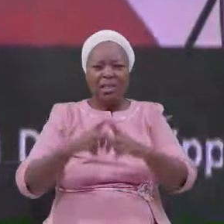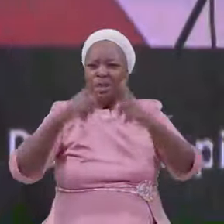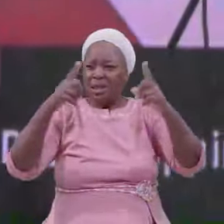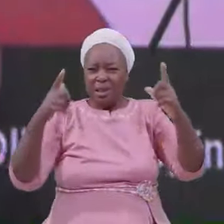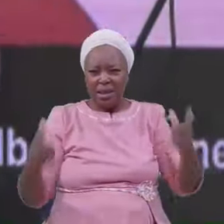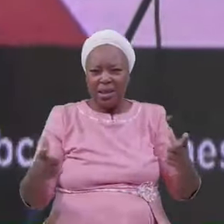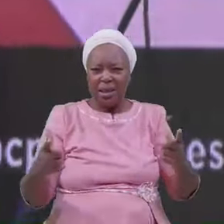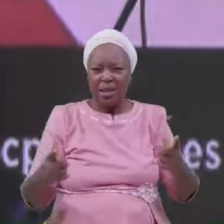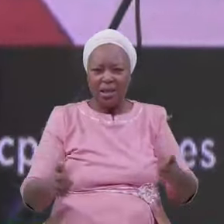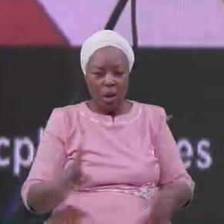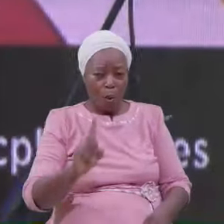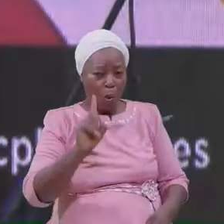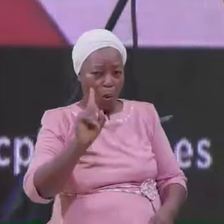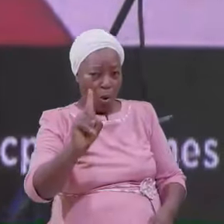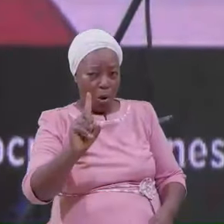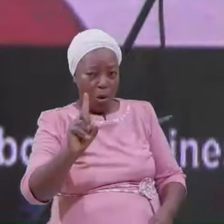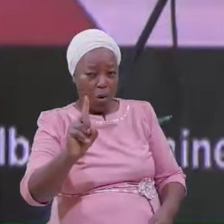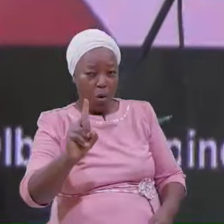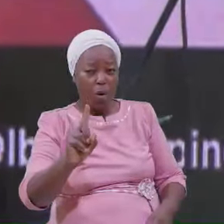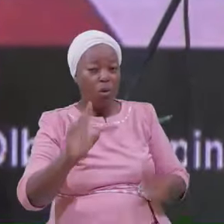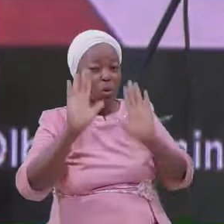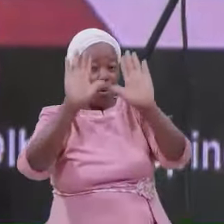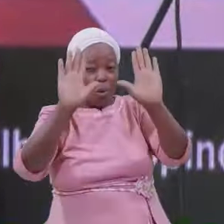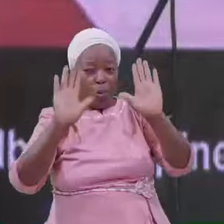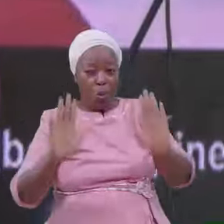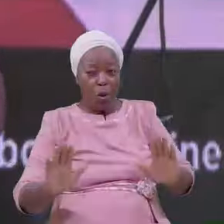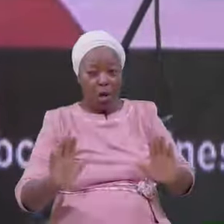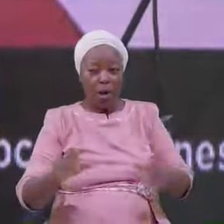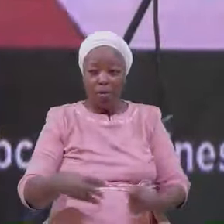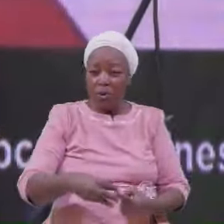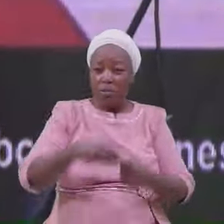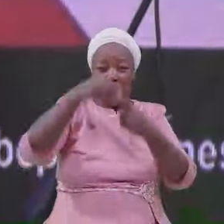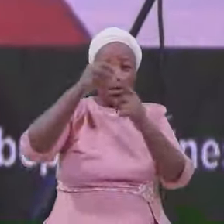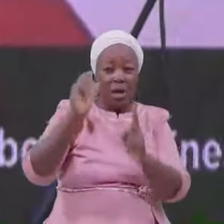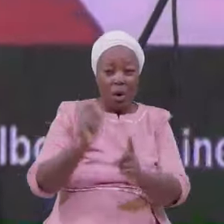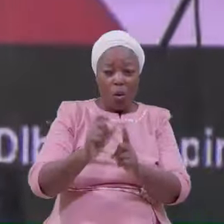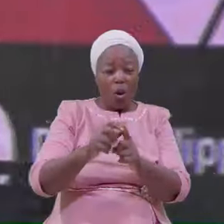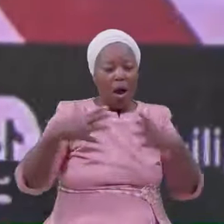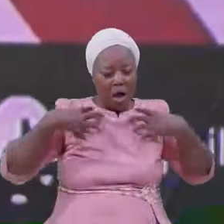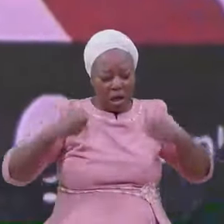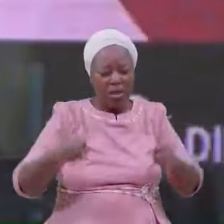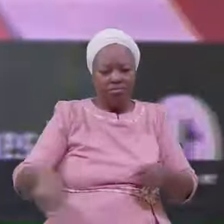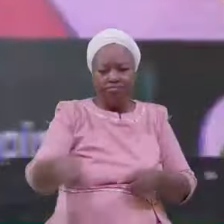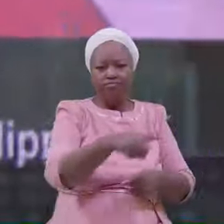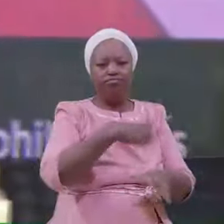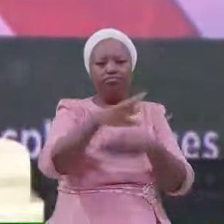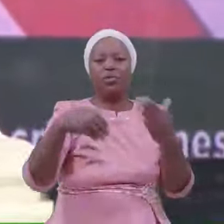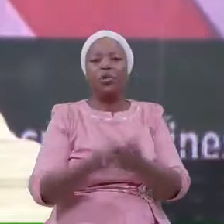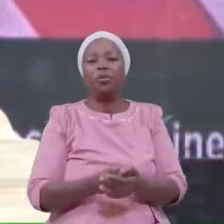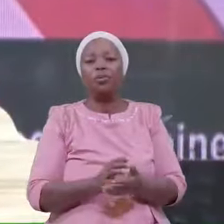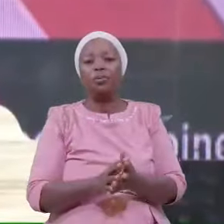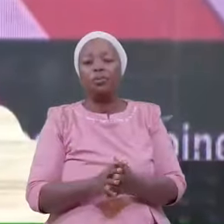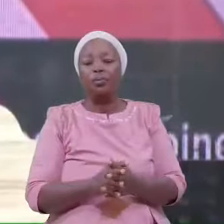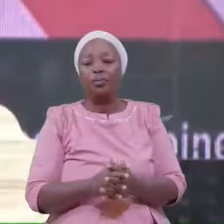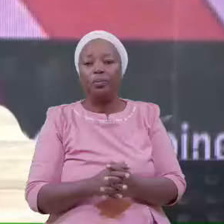Singular. Supernatural. Spectacular word. Heal them all. Isang makapangyarihang